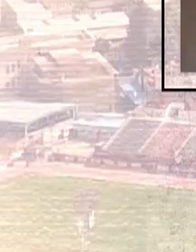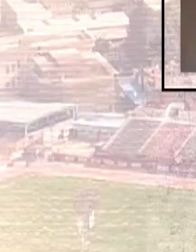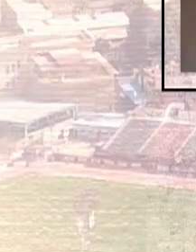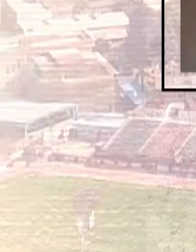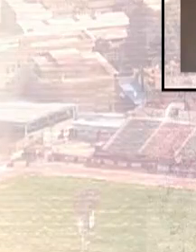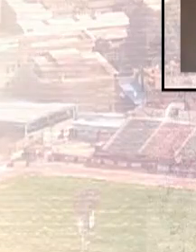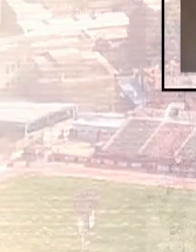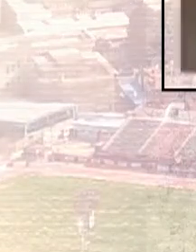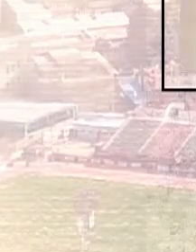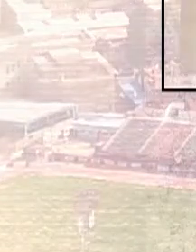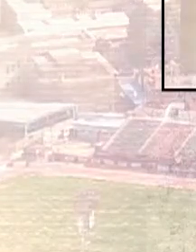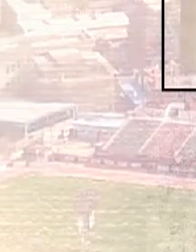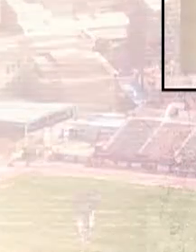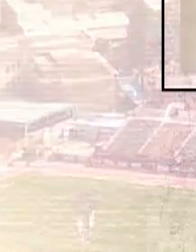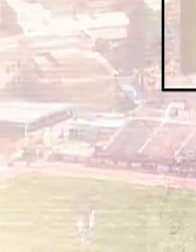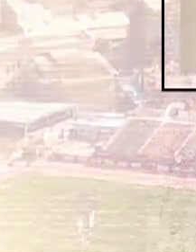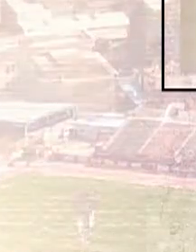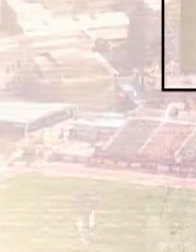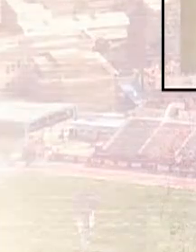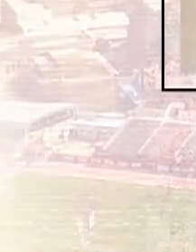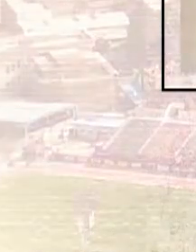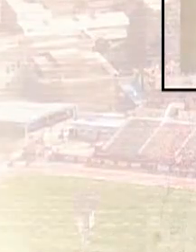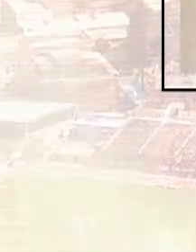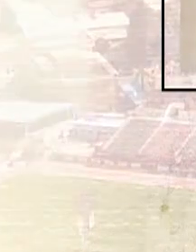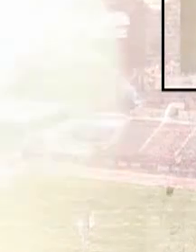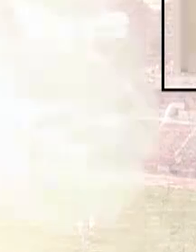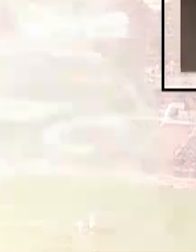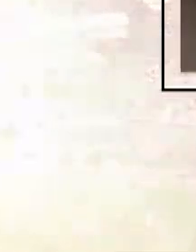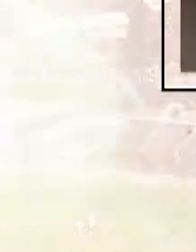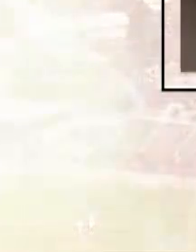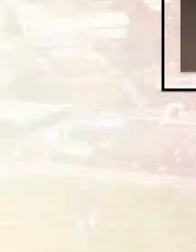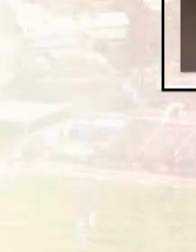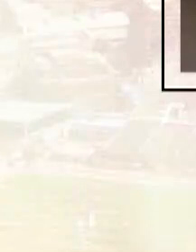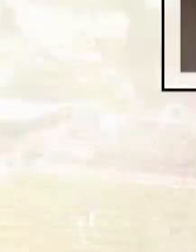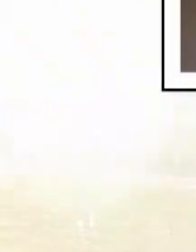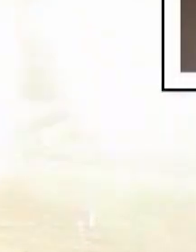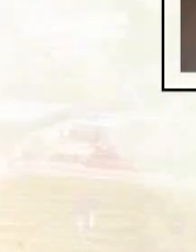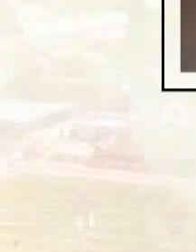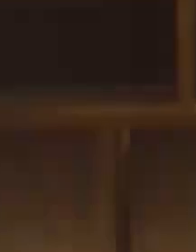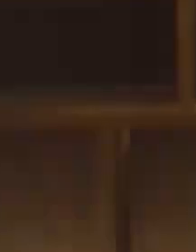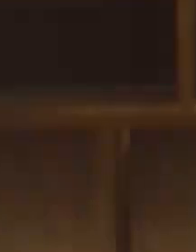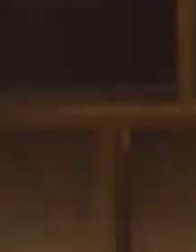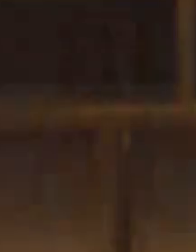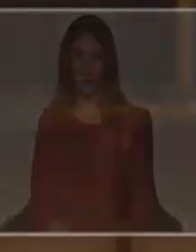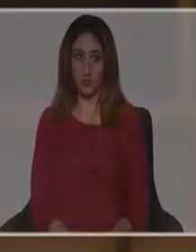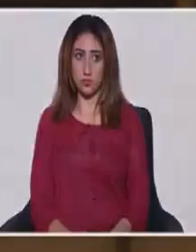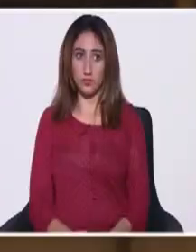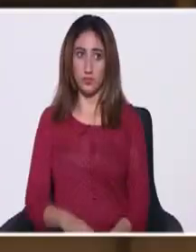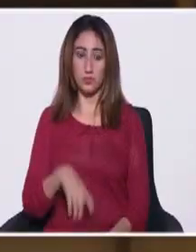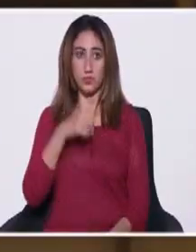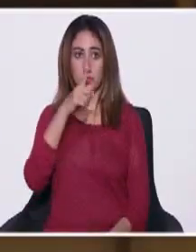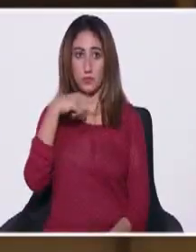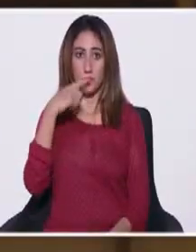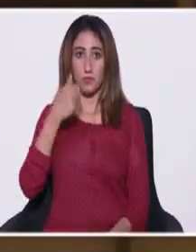الكريم اللي يعني يعتبروا من الاعلاميين اللي هم اصحاب فعلا رحله كفاح قويه جدا. الله يخليك. انت كمان حصلت على